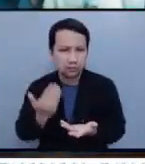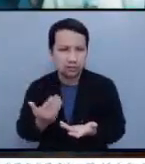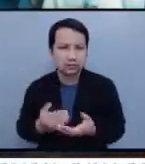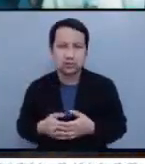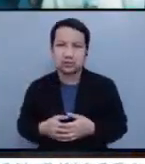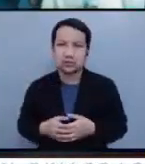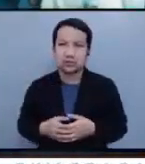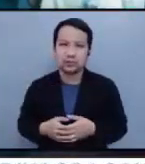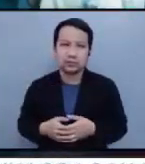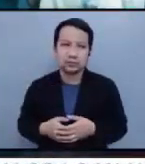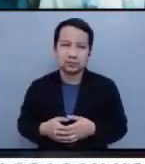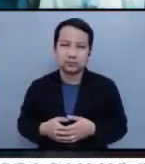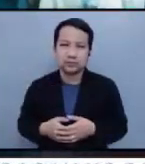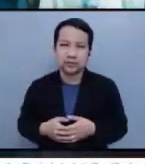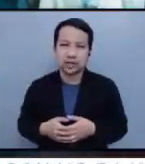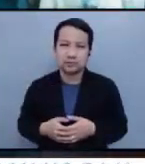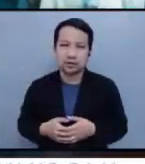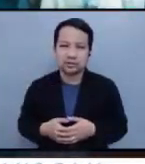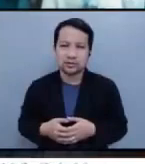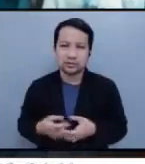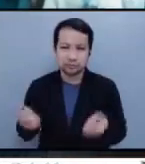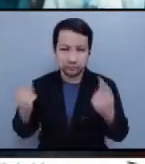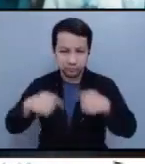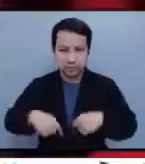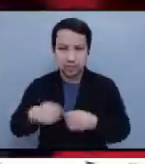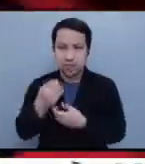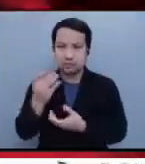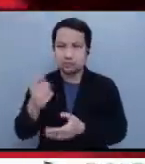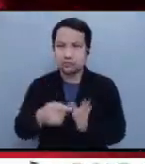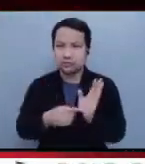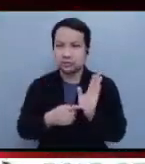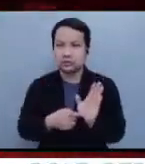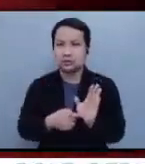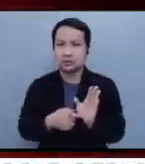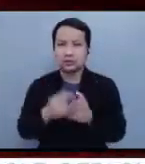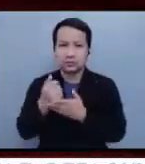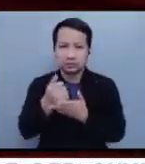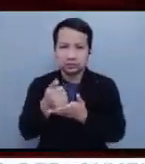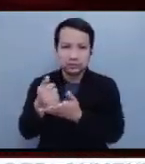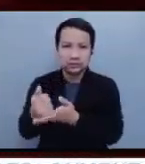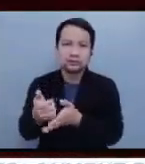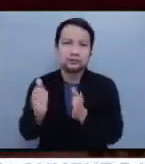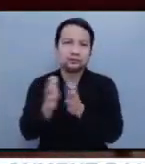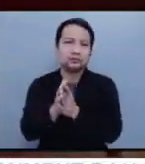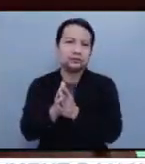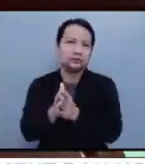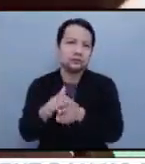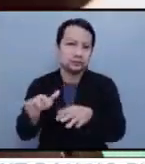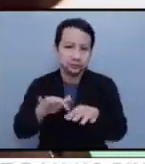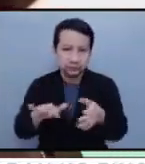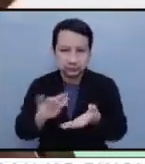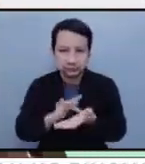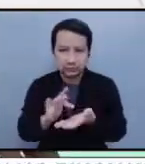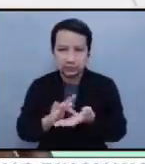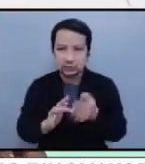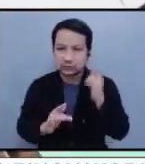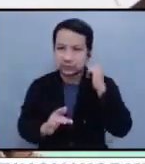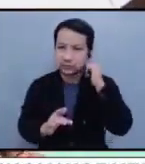sa na-open po sa akin ng nanay ko. Hinihingi kami ng tatay mo. Namamalimos kami ng tatay mo.